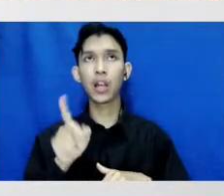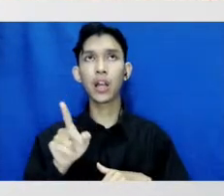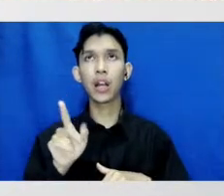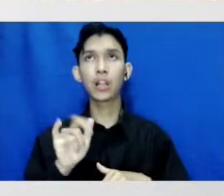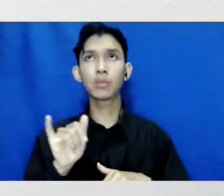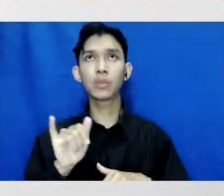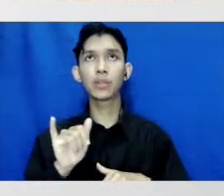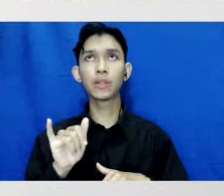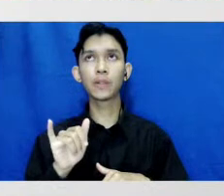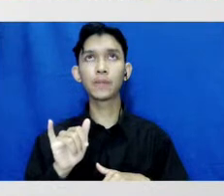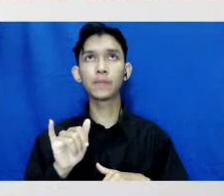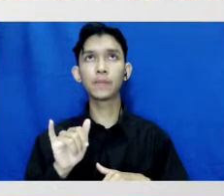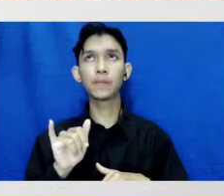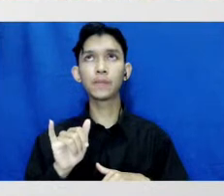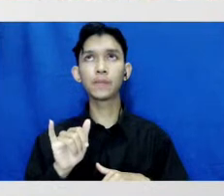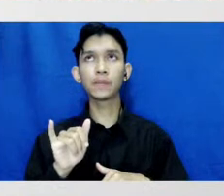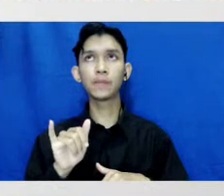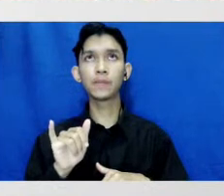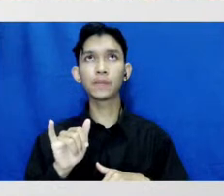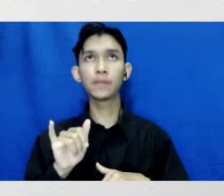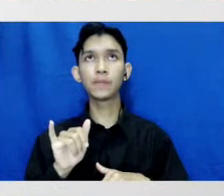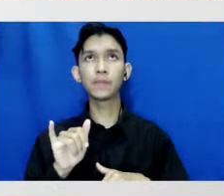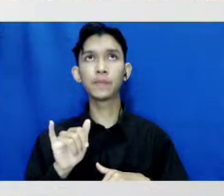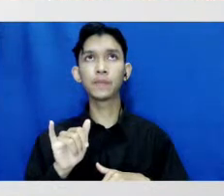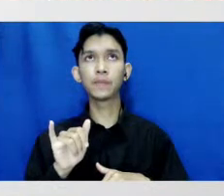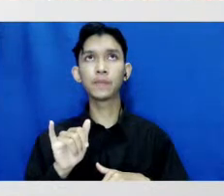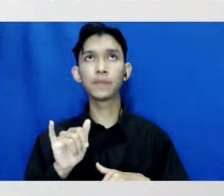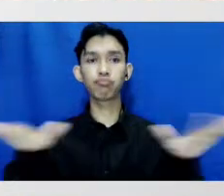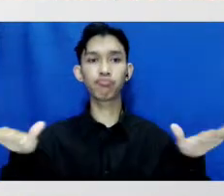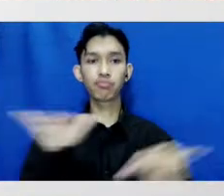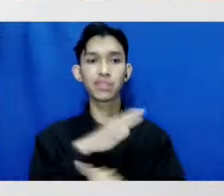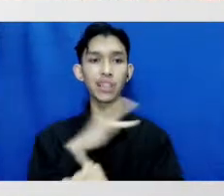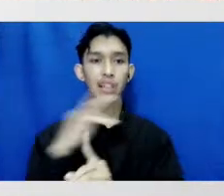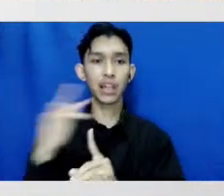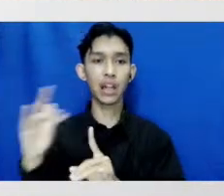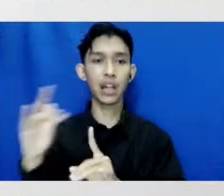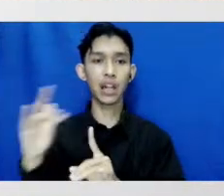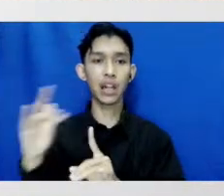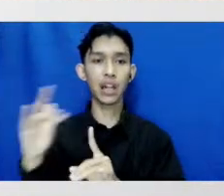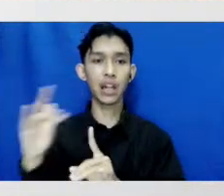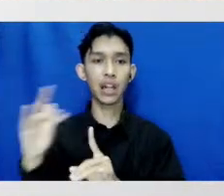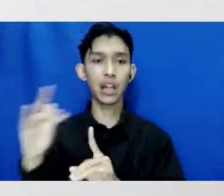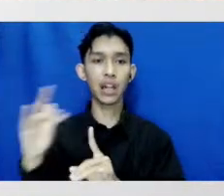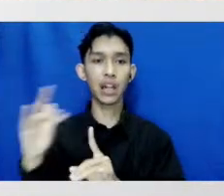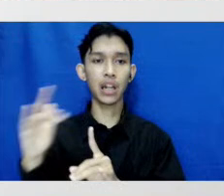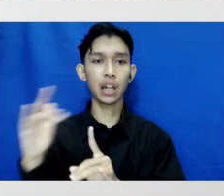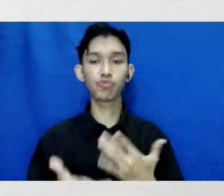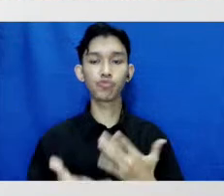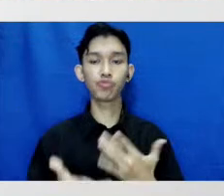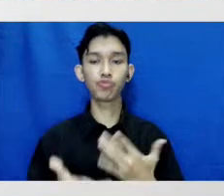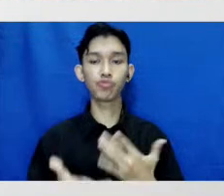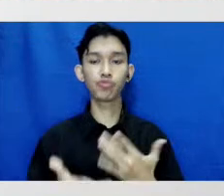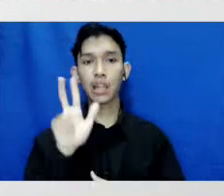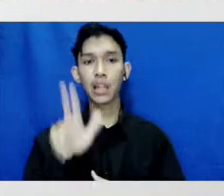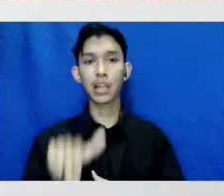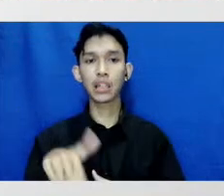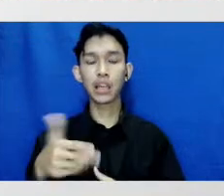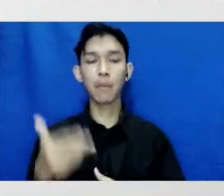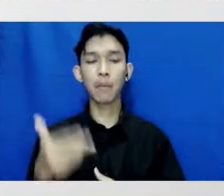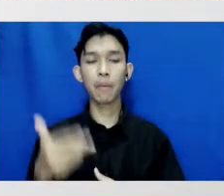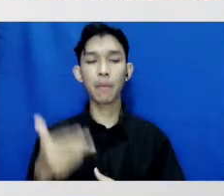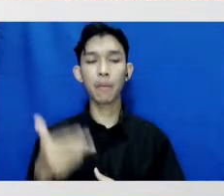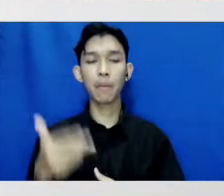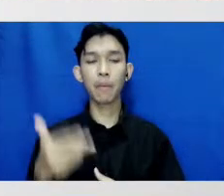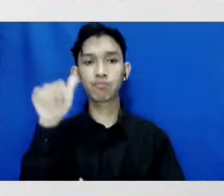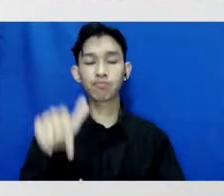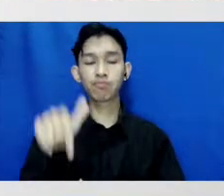terinformasikan ke masyarakat. Nah, yang lebih pentingnya di sini, di paparan kali ini, kita mau menginformasikan